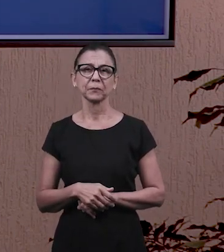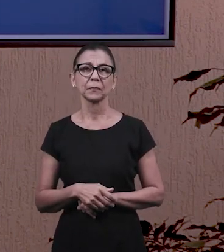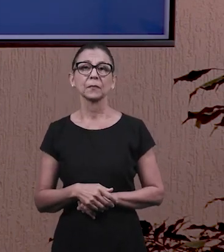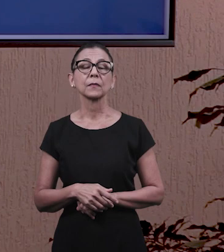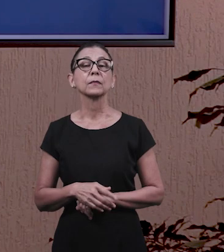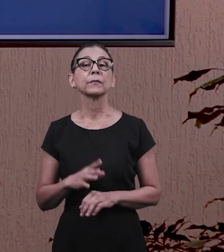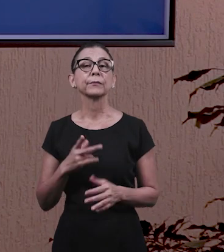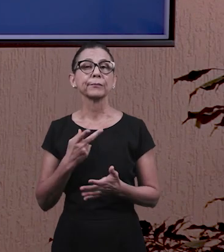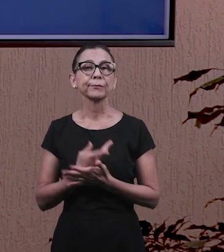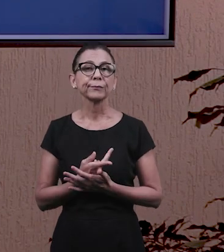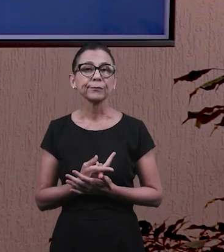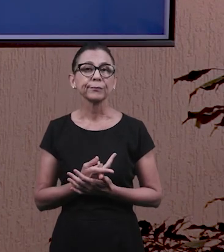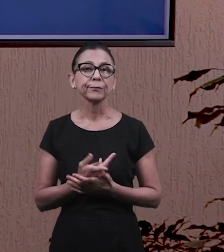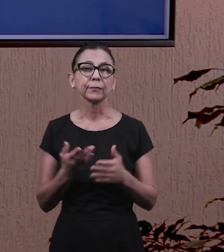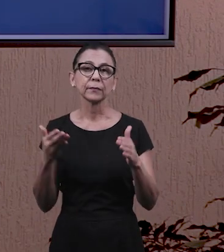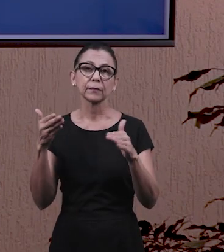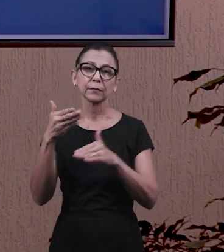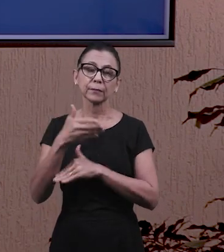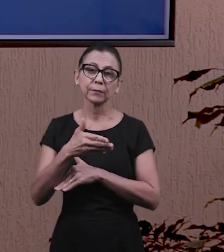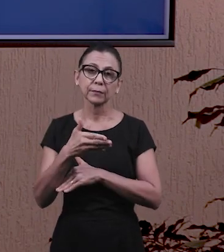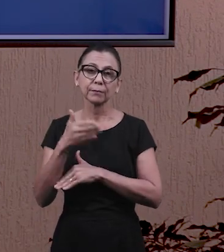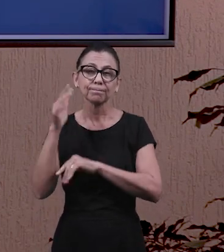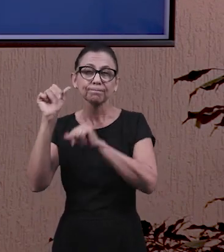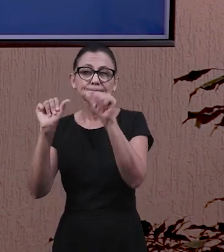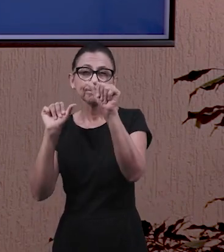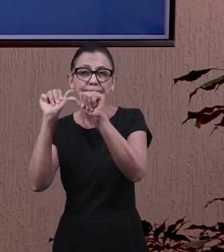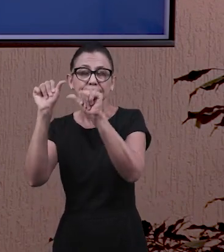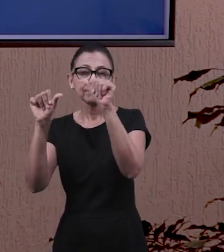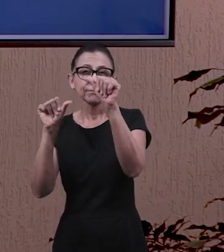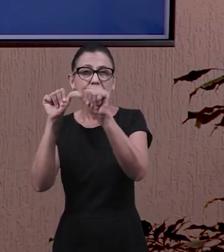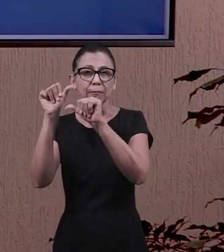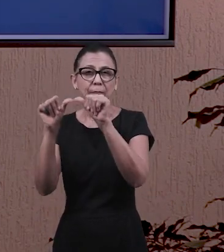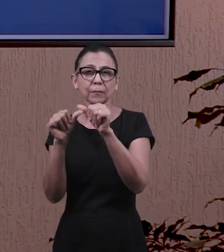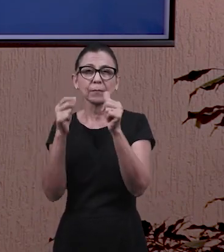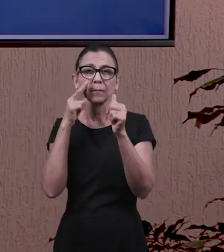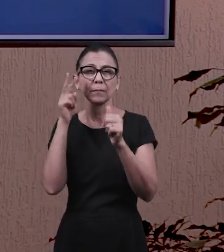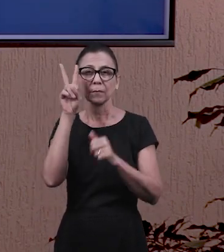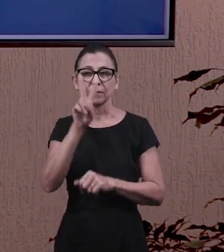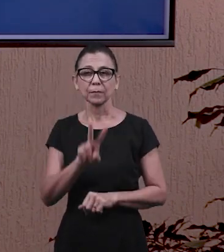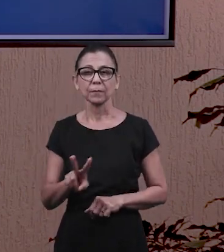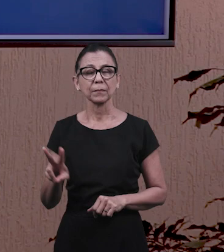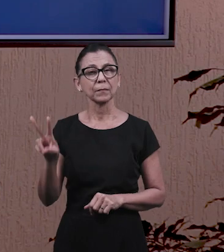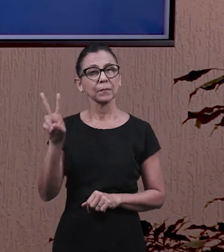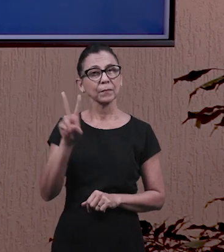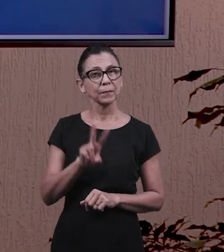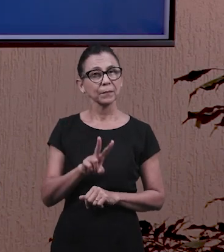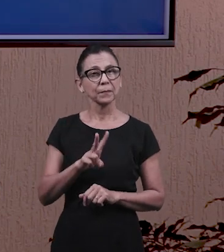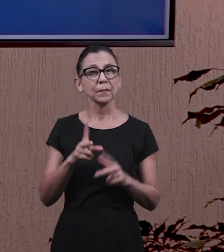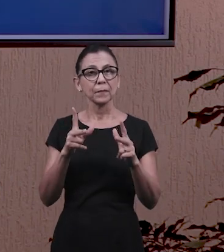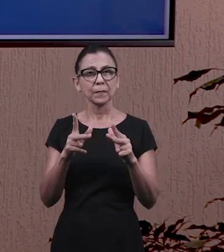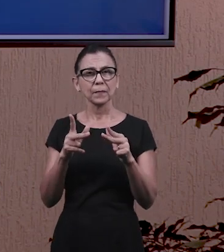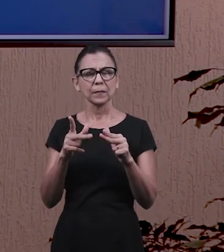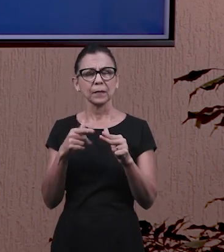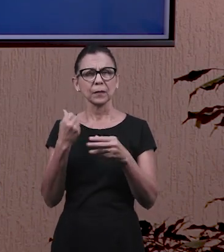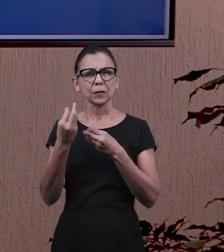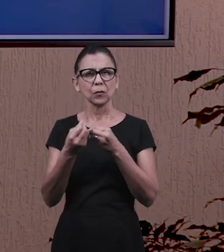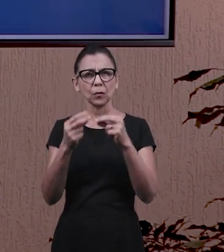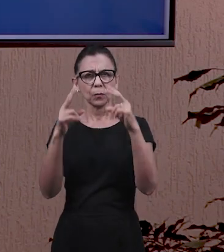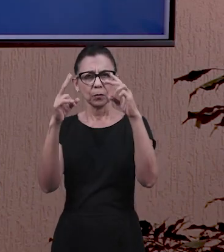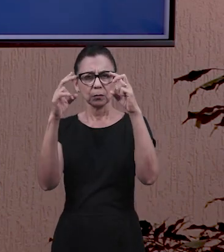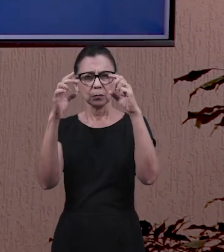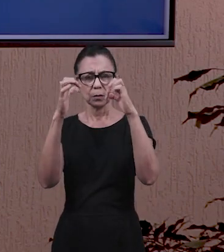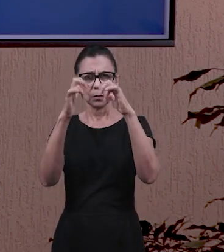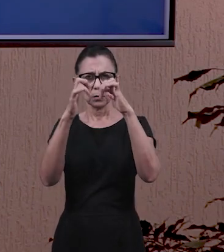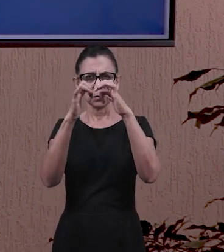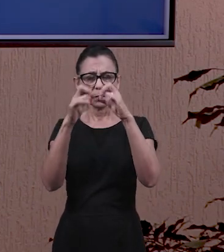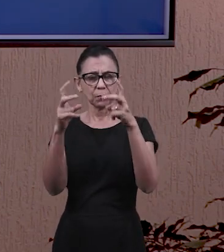normale. Et là, nous considérons le processement. Donc, la manière de